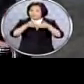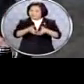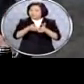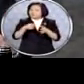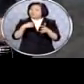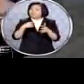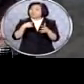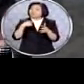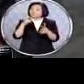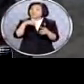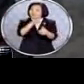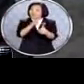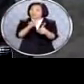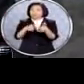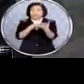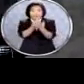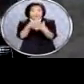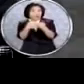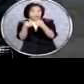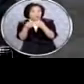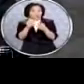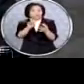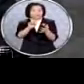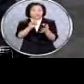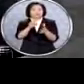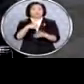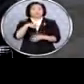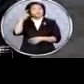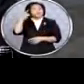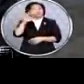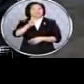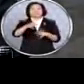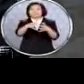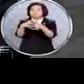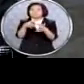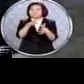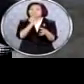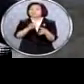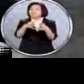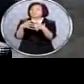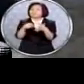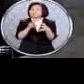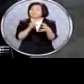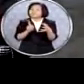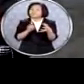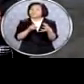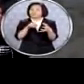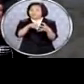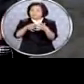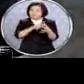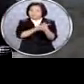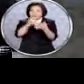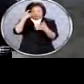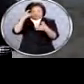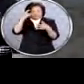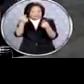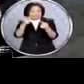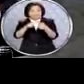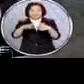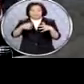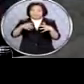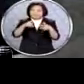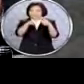到吗？你有参与吗？这才是大家觉得什么叫团队。团队是一种信念，是一种集